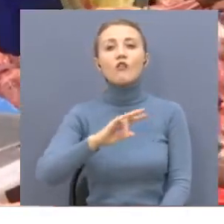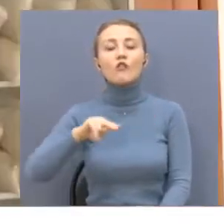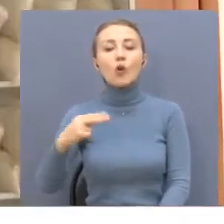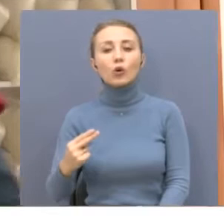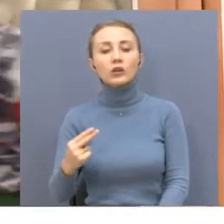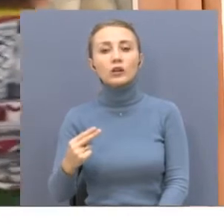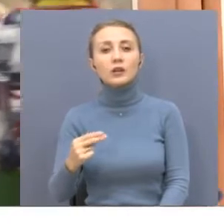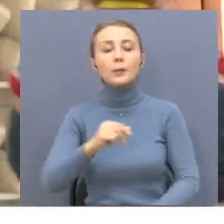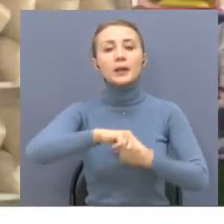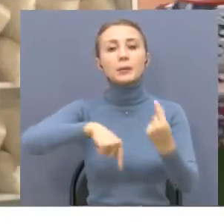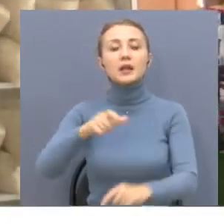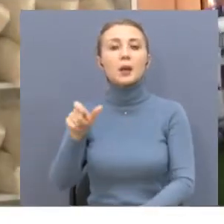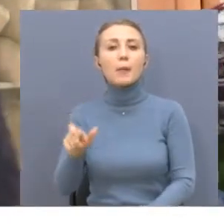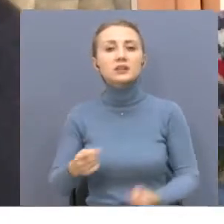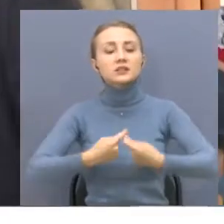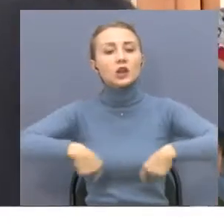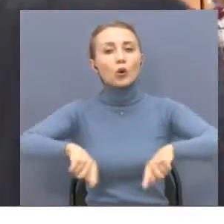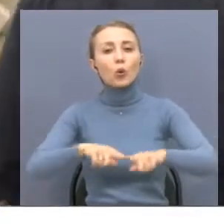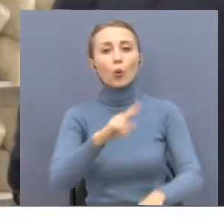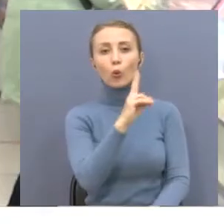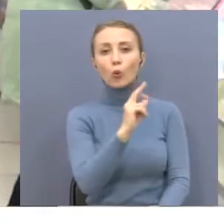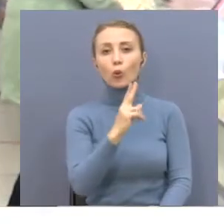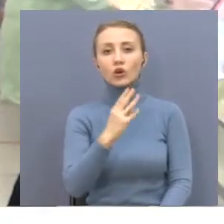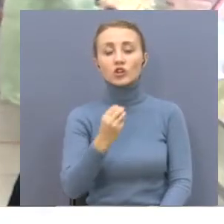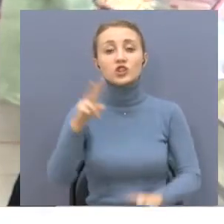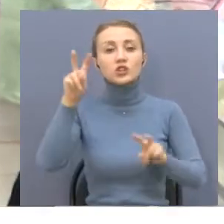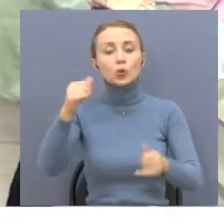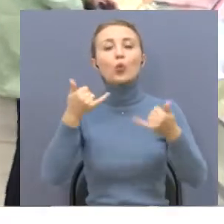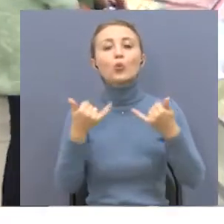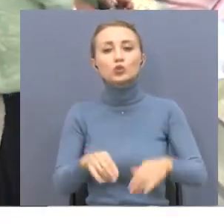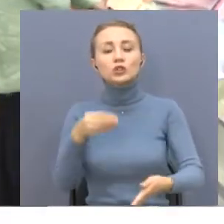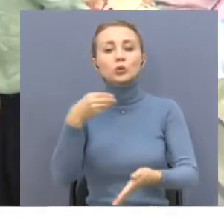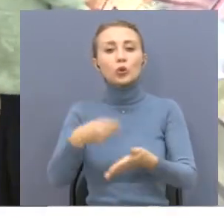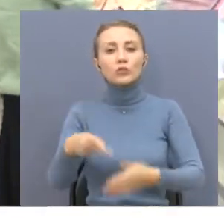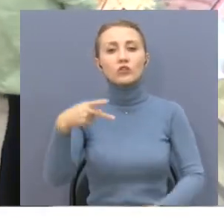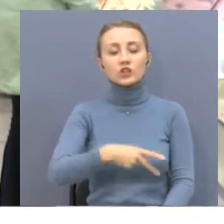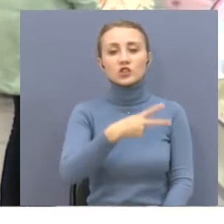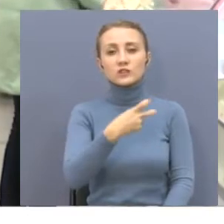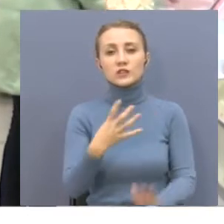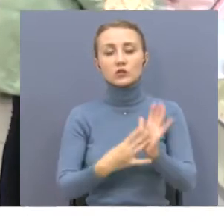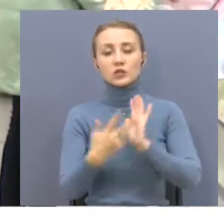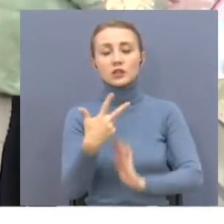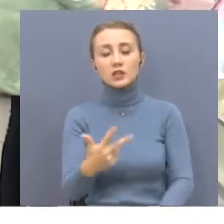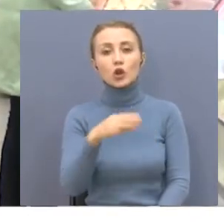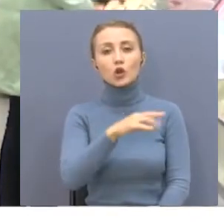корпорациясы 2293 тонна азық-түлік өнімін сатып алған. Мен әрқашанда осында келіп, осы